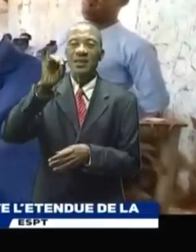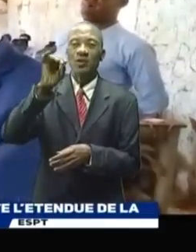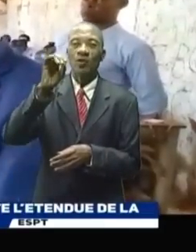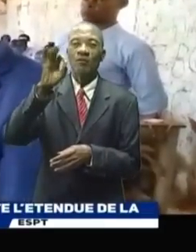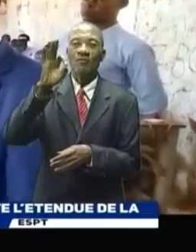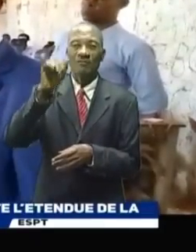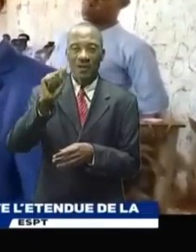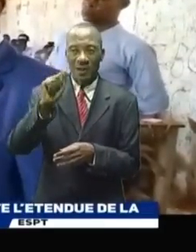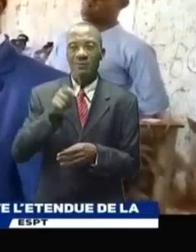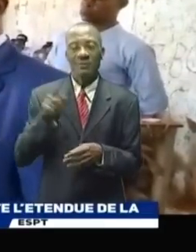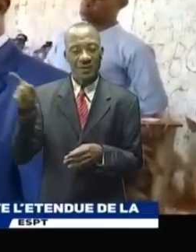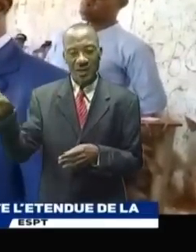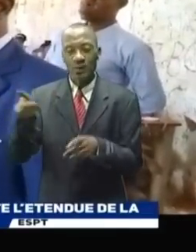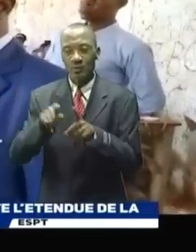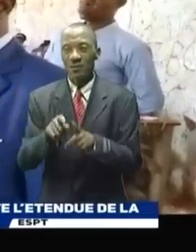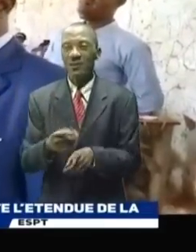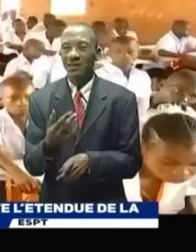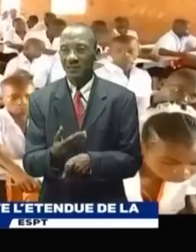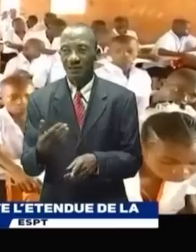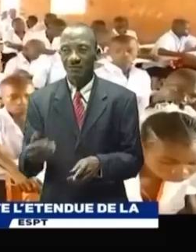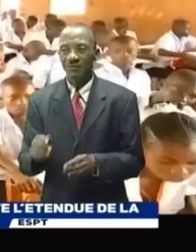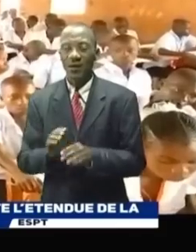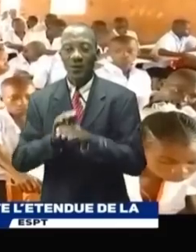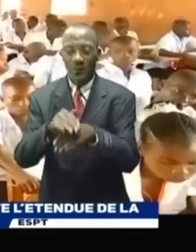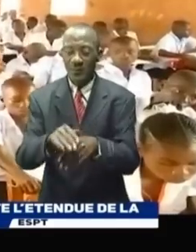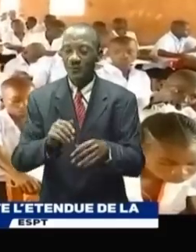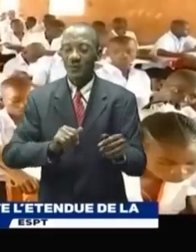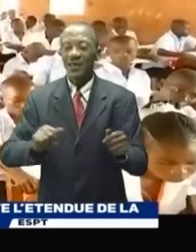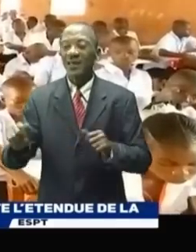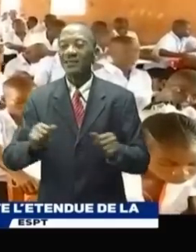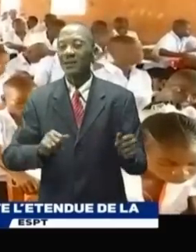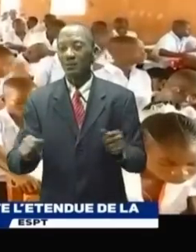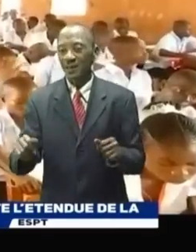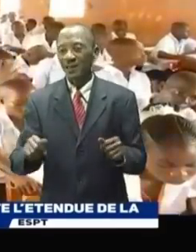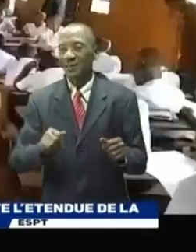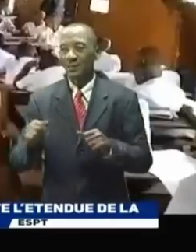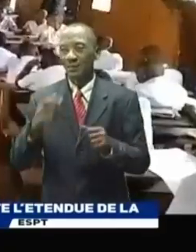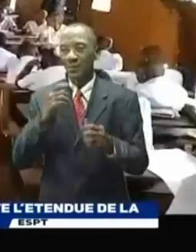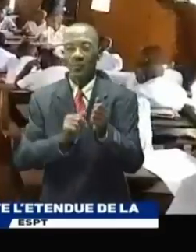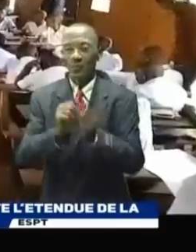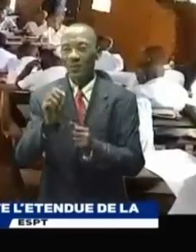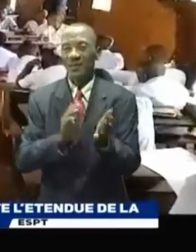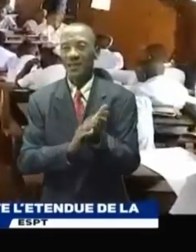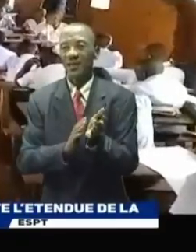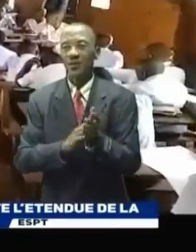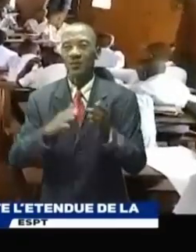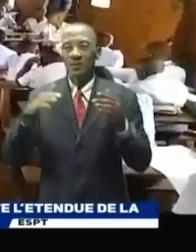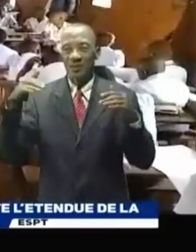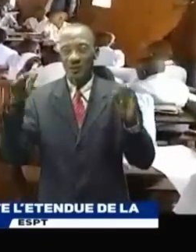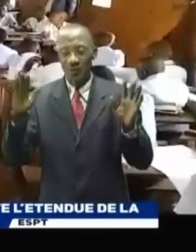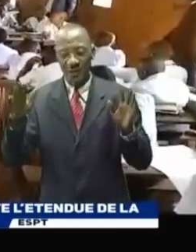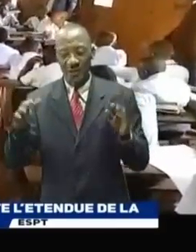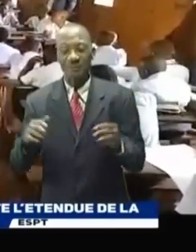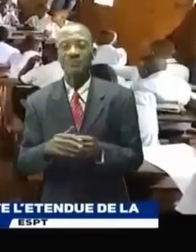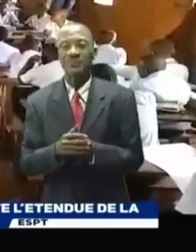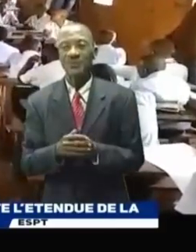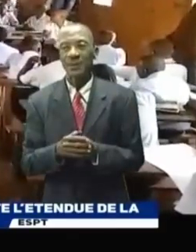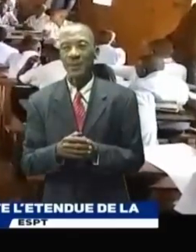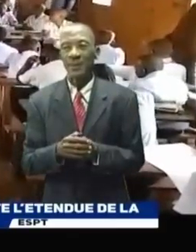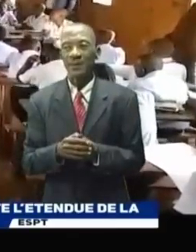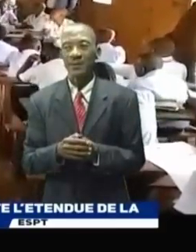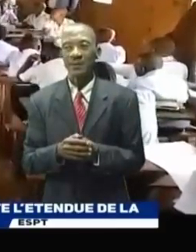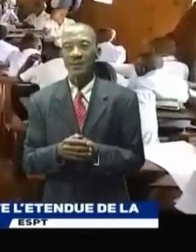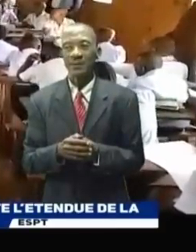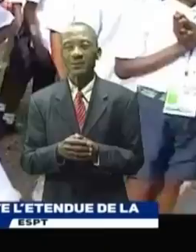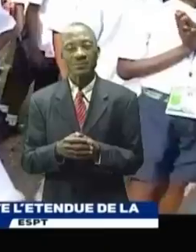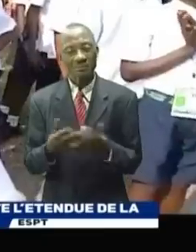chef de l'État Félix-Antoine Tshisekedi Tshilombo pour la paix retrouvée dans cette partie du pays. Cela après une visite guidée de quelques centres